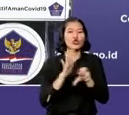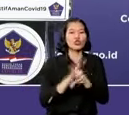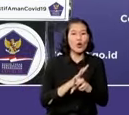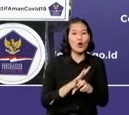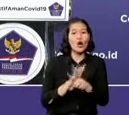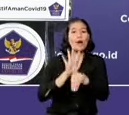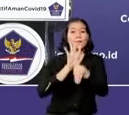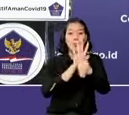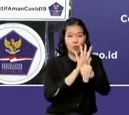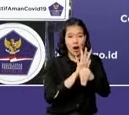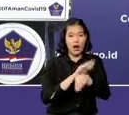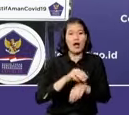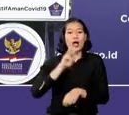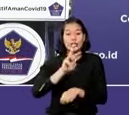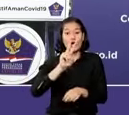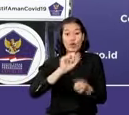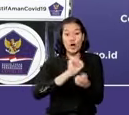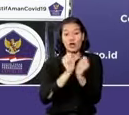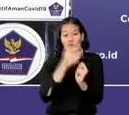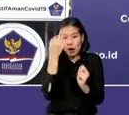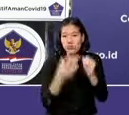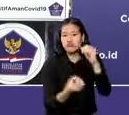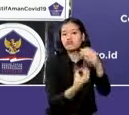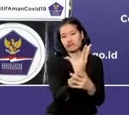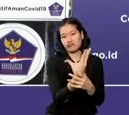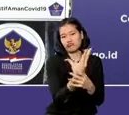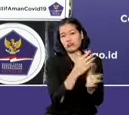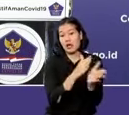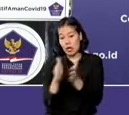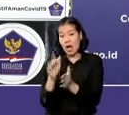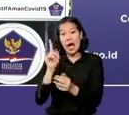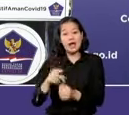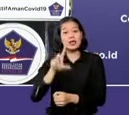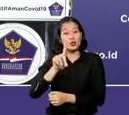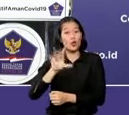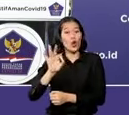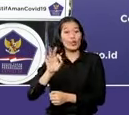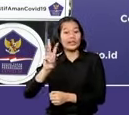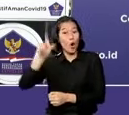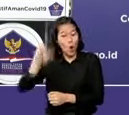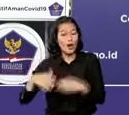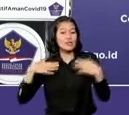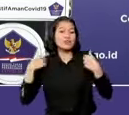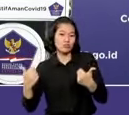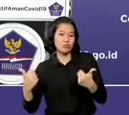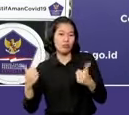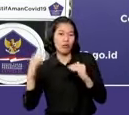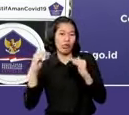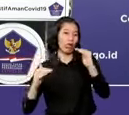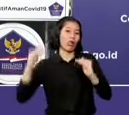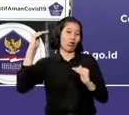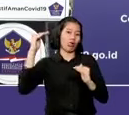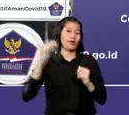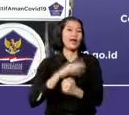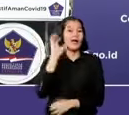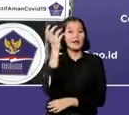hari ini melaporkan 32 kasus baru, namun juga melaporkan 103 sembuh. Kemudian Banten